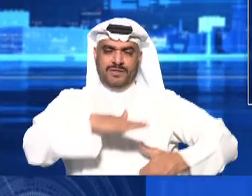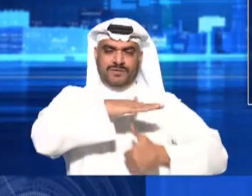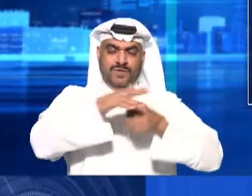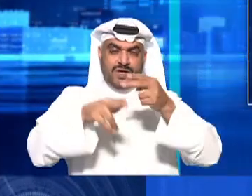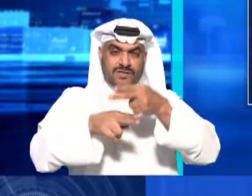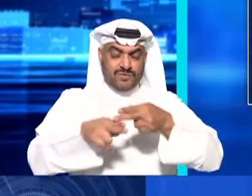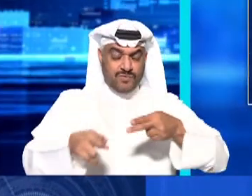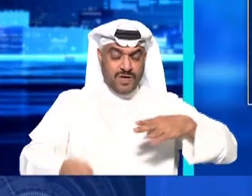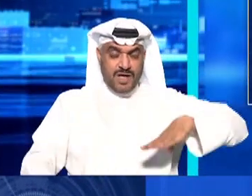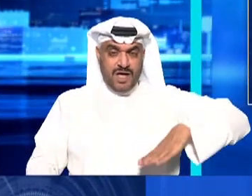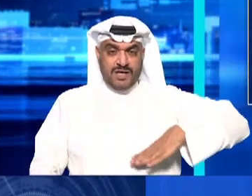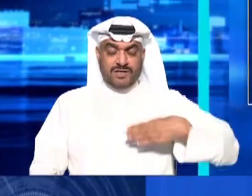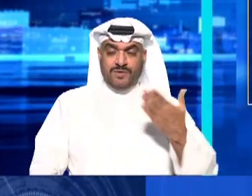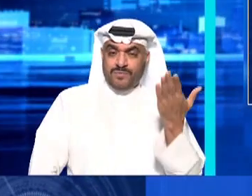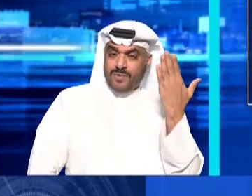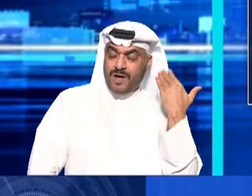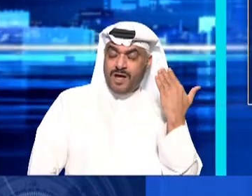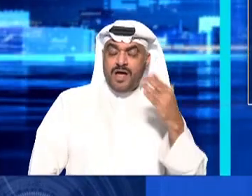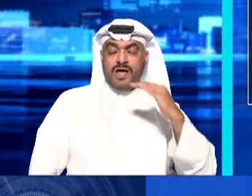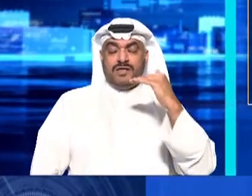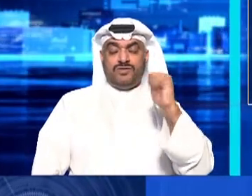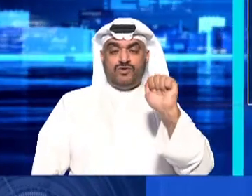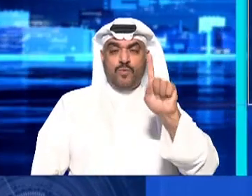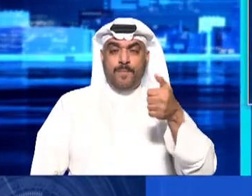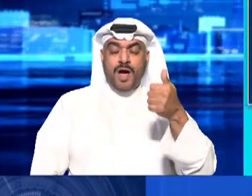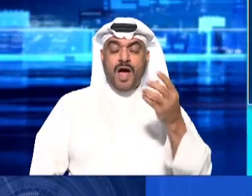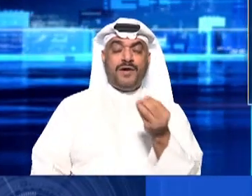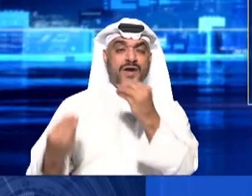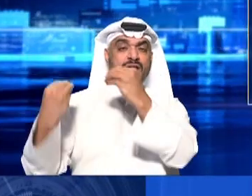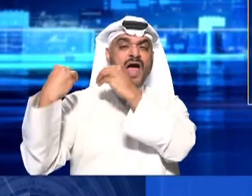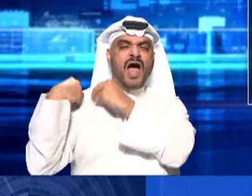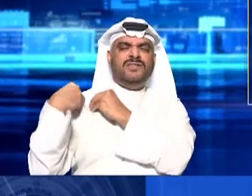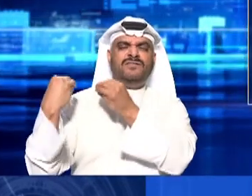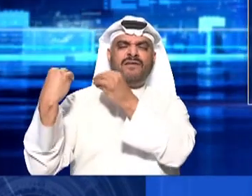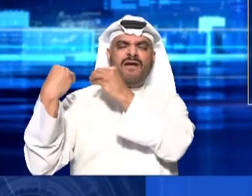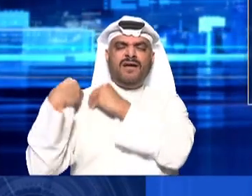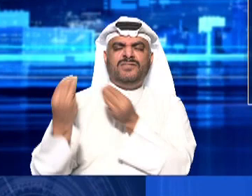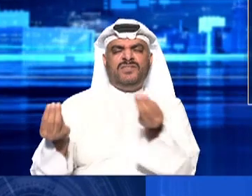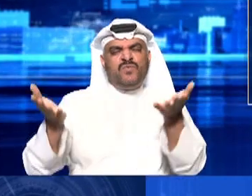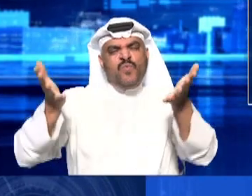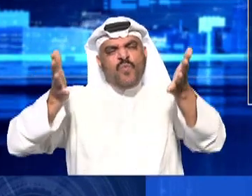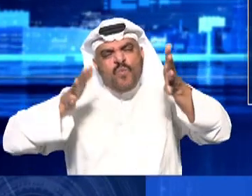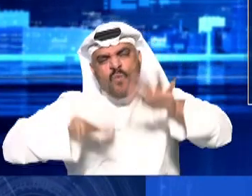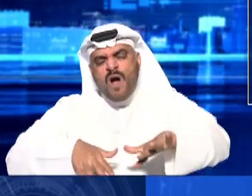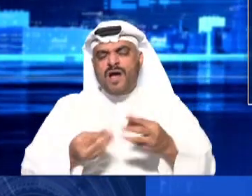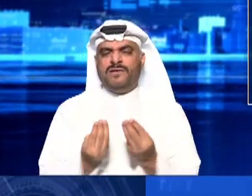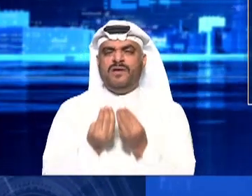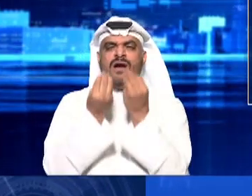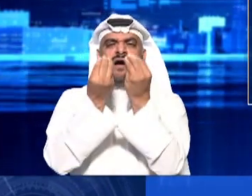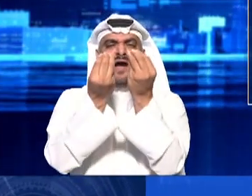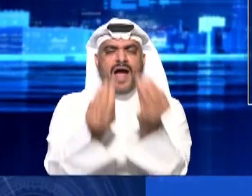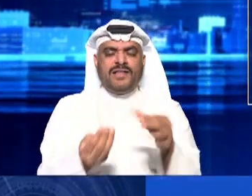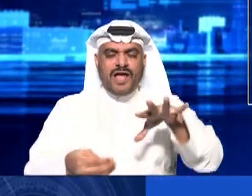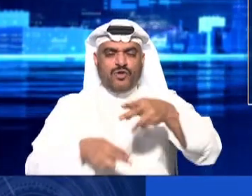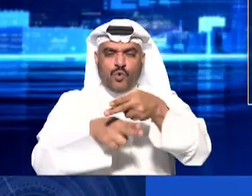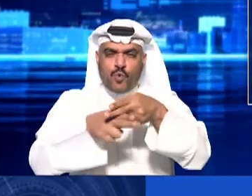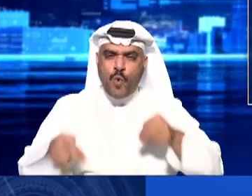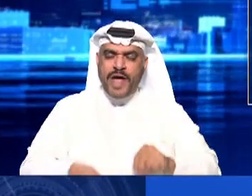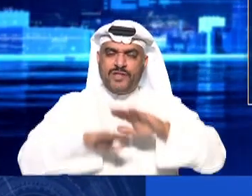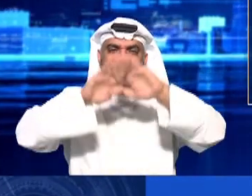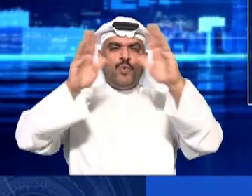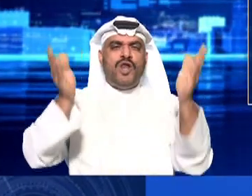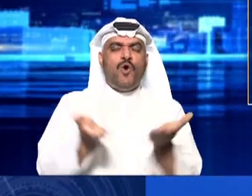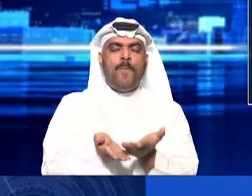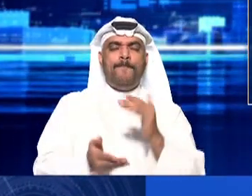صباح الأحمد الجابر الصباح رحمه الله على ما قدم للوطن وللأمتين العربية والإسلامية وللإنسانية